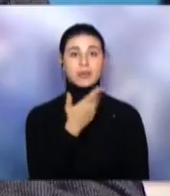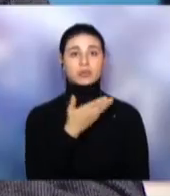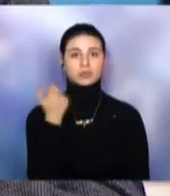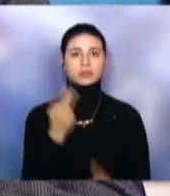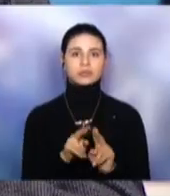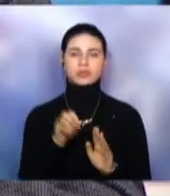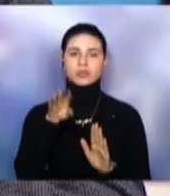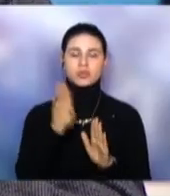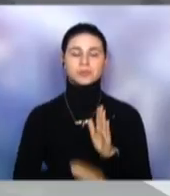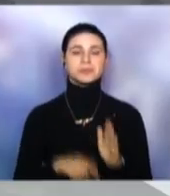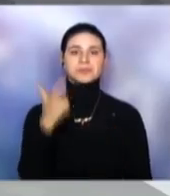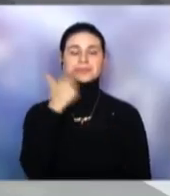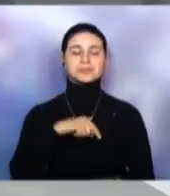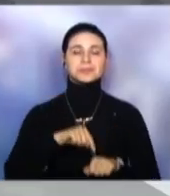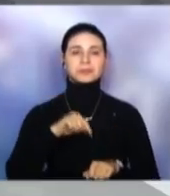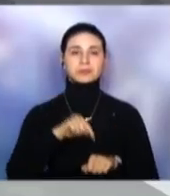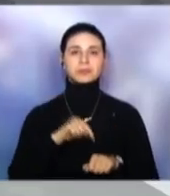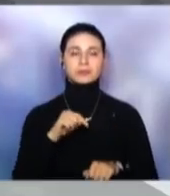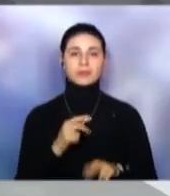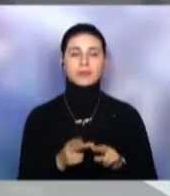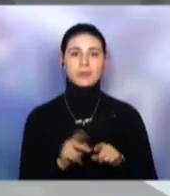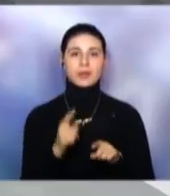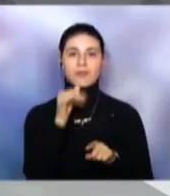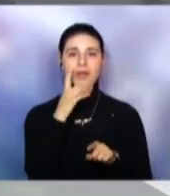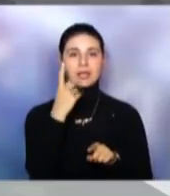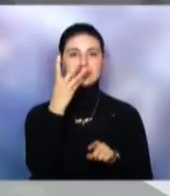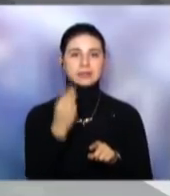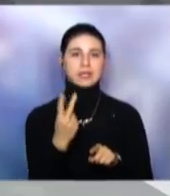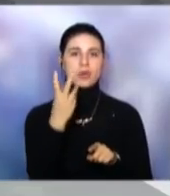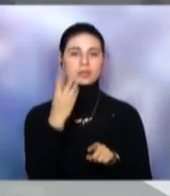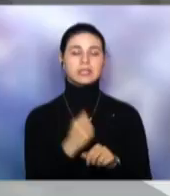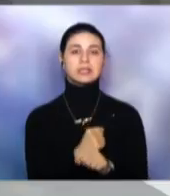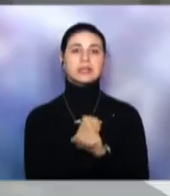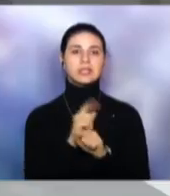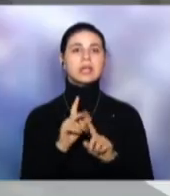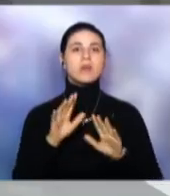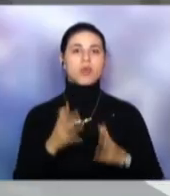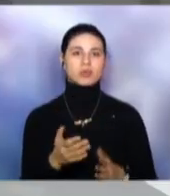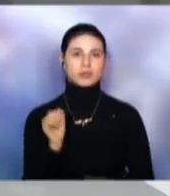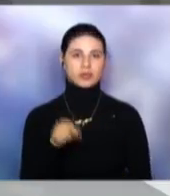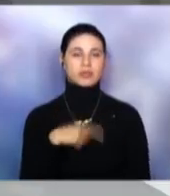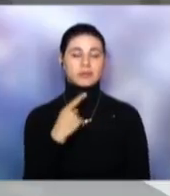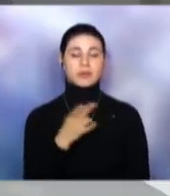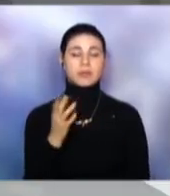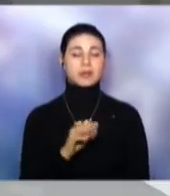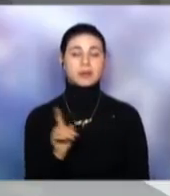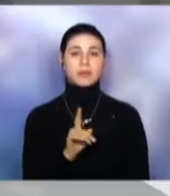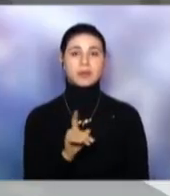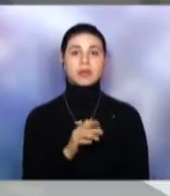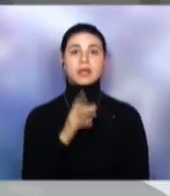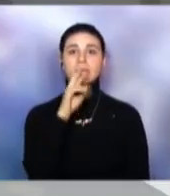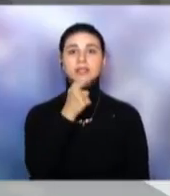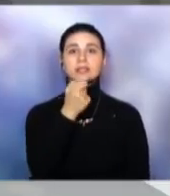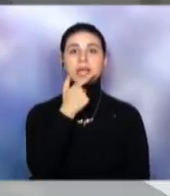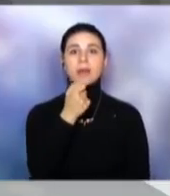მედიკამენტებისგან დასვენება და თითქოს აი ასეთი ერთი დღე ან ორი დღე დავისვენებ რა მოხდება. სამწუხაროდ მედიკამენტების